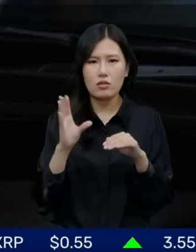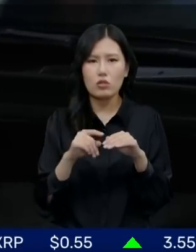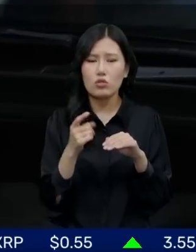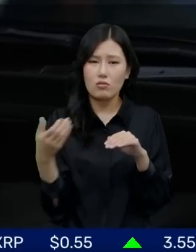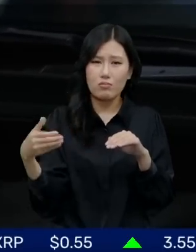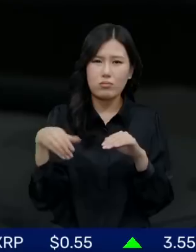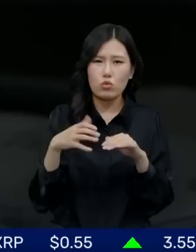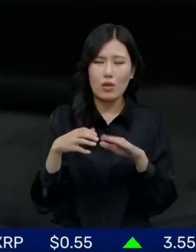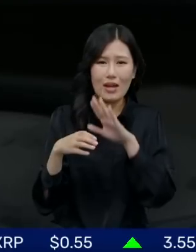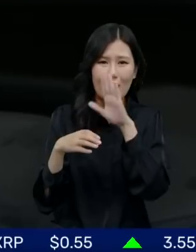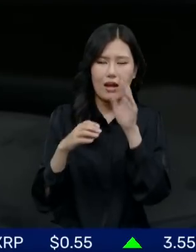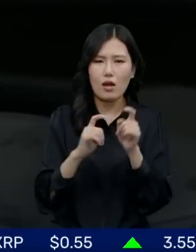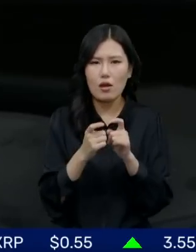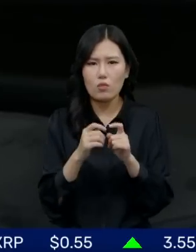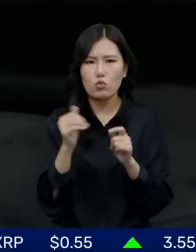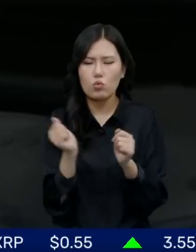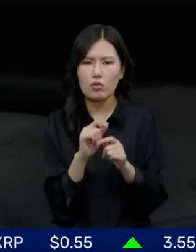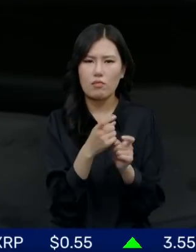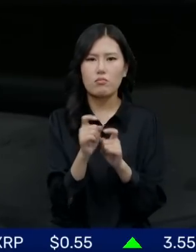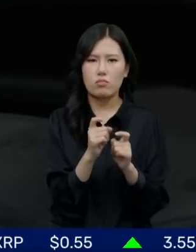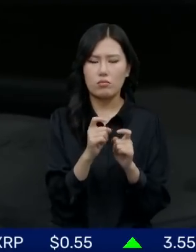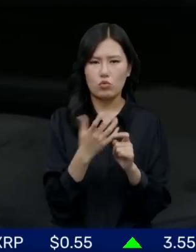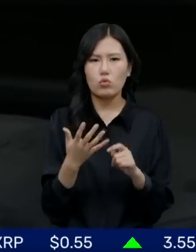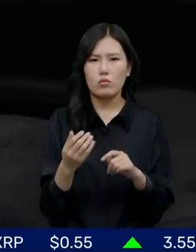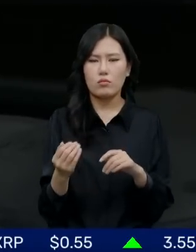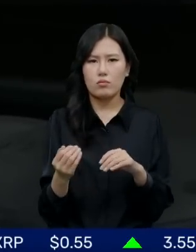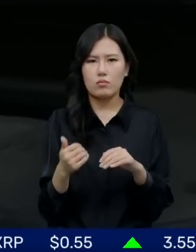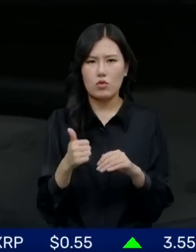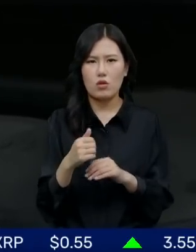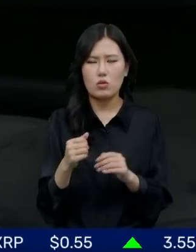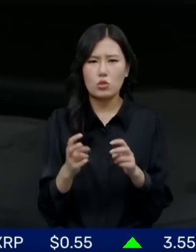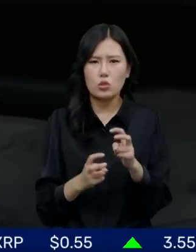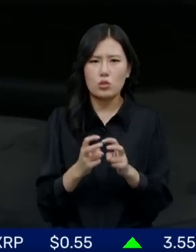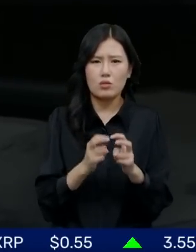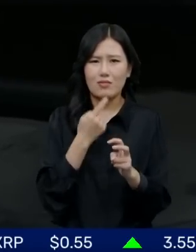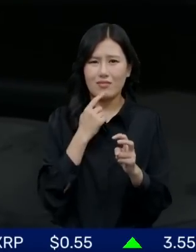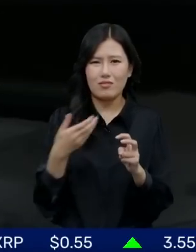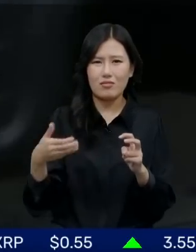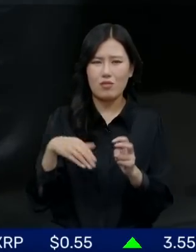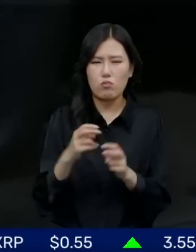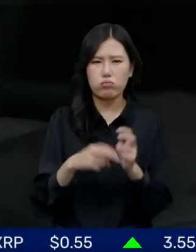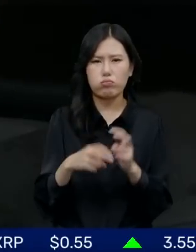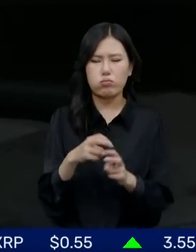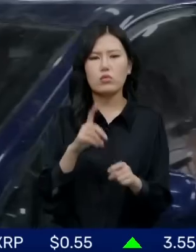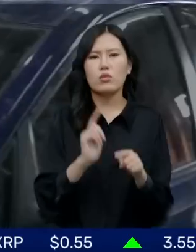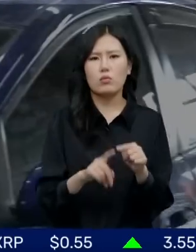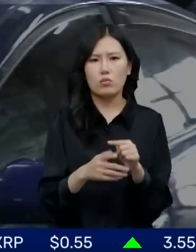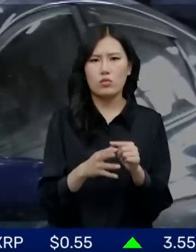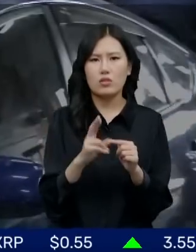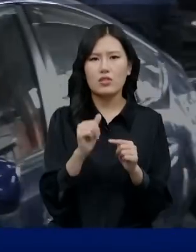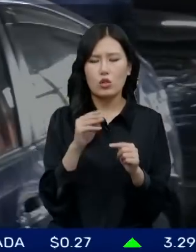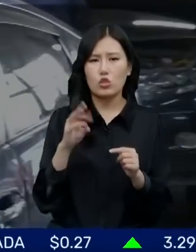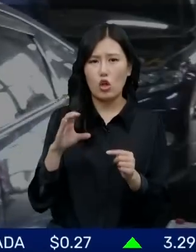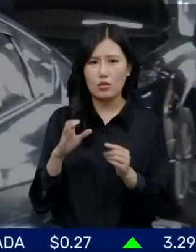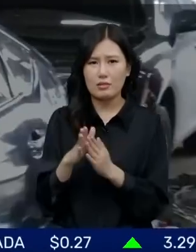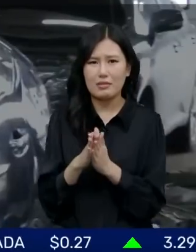хамгаалдаг юм. Мөн хүйтрэх үед автомашины тос өтгөрч царцсан хөдөлгүүрийг хангалттай сайн тосолж чаддаггүй. Тиймээс аль болох зурамтгай чанар багатай тос